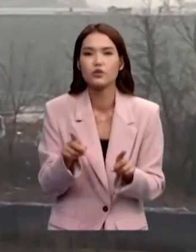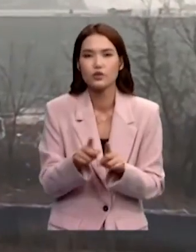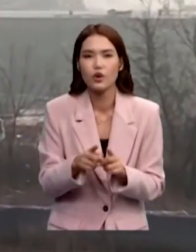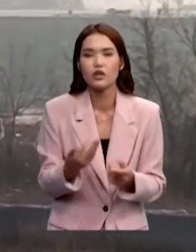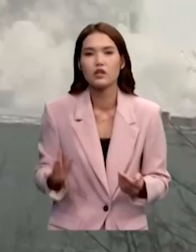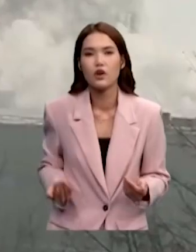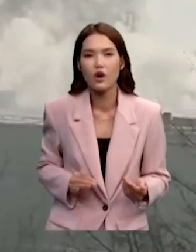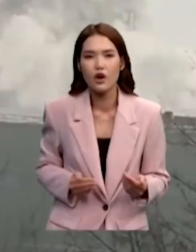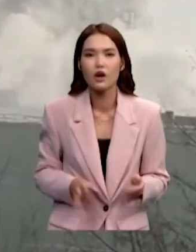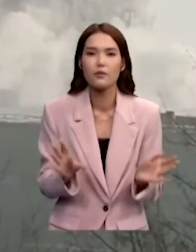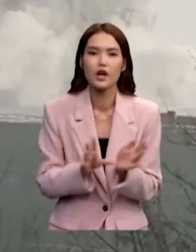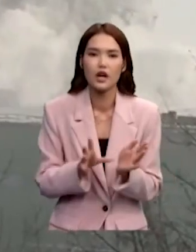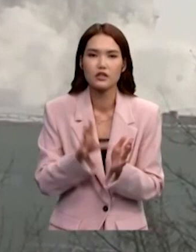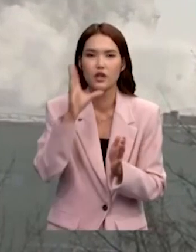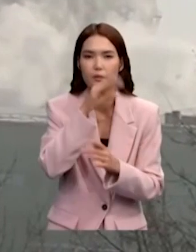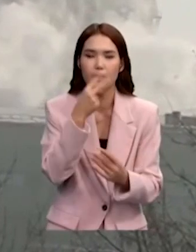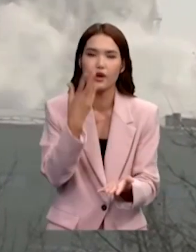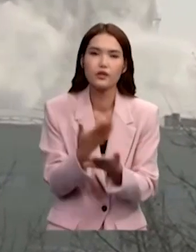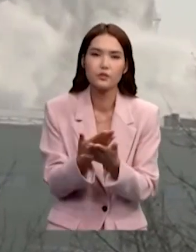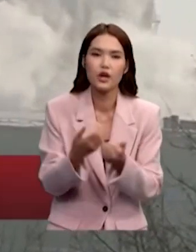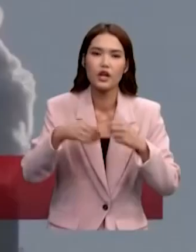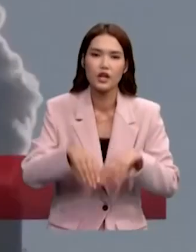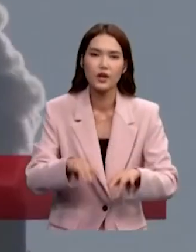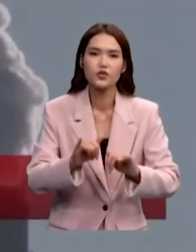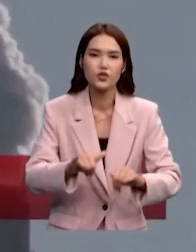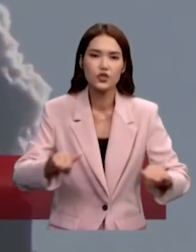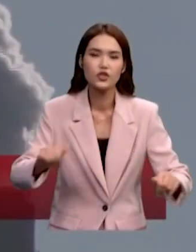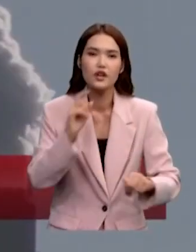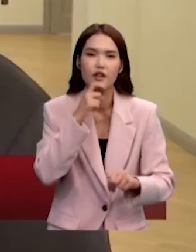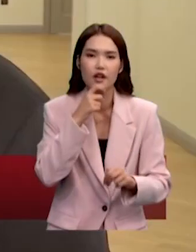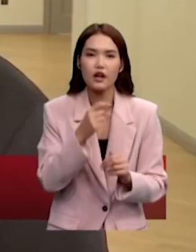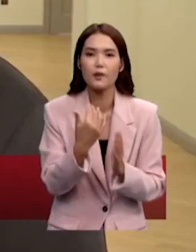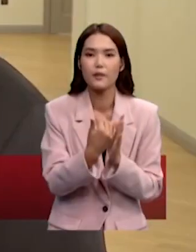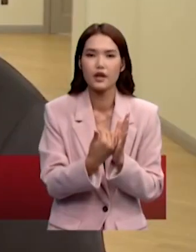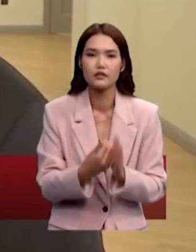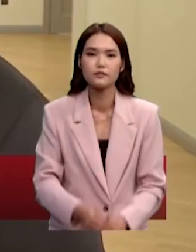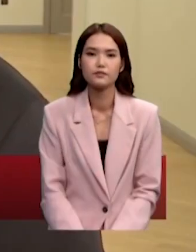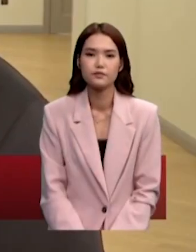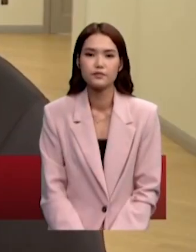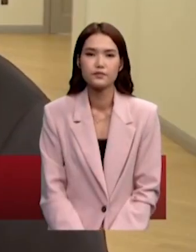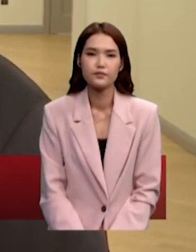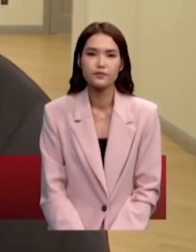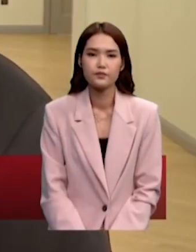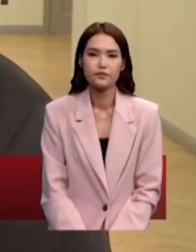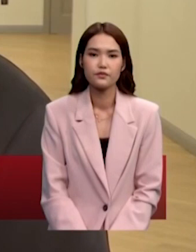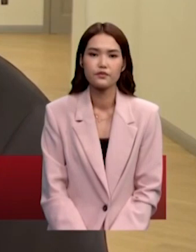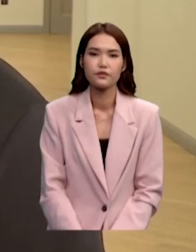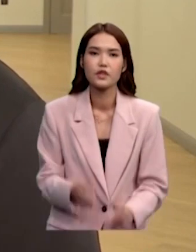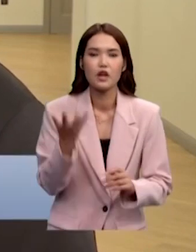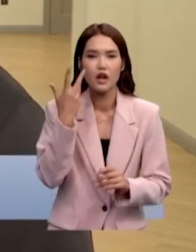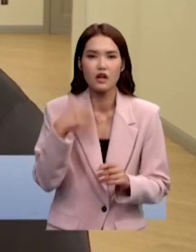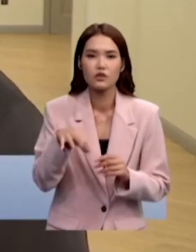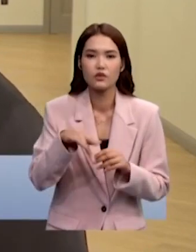энергетического сектора могут послужить основой для расширения экономической базы закончится